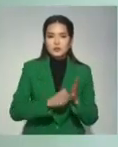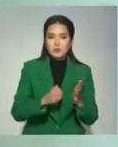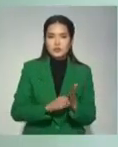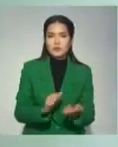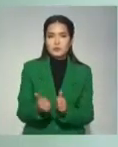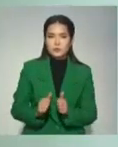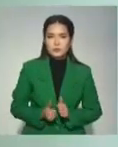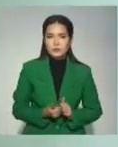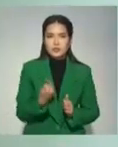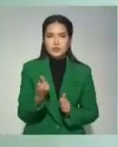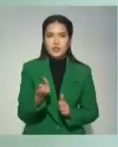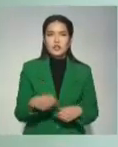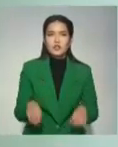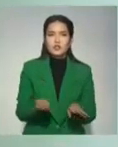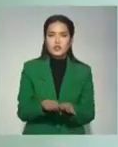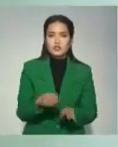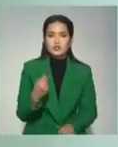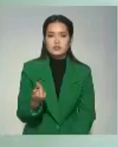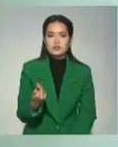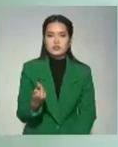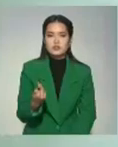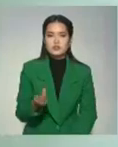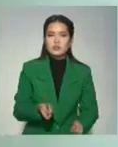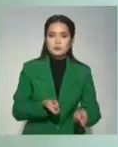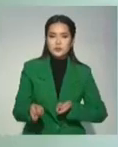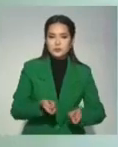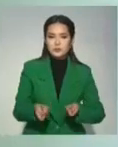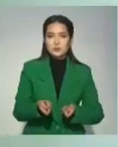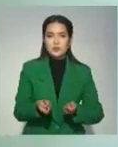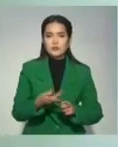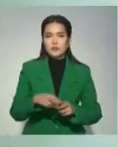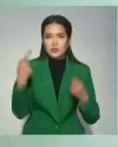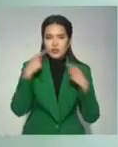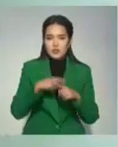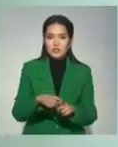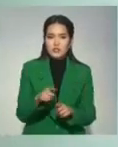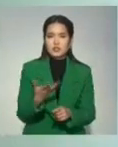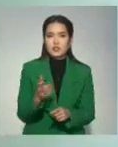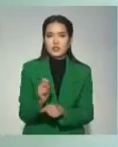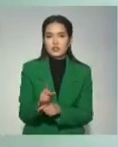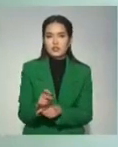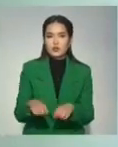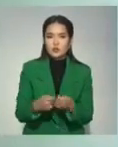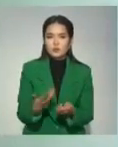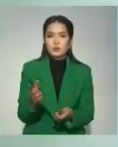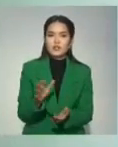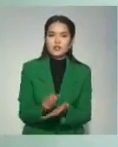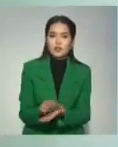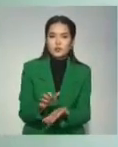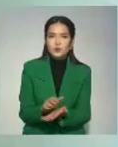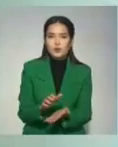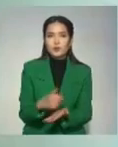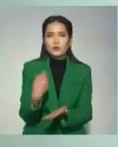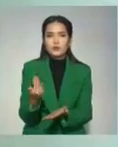поднимался. Также по предприятию, у которого техника на данный момент сломалась, имеется задолженность со стороны